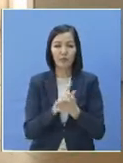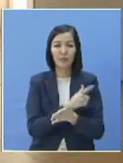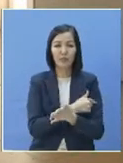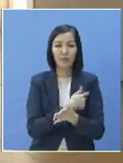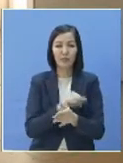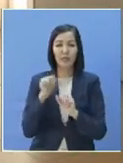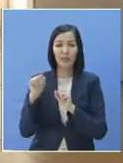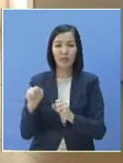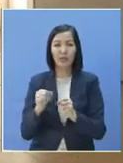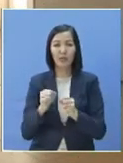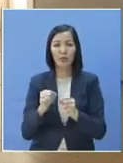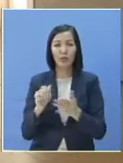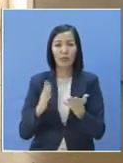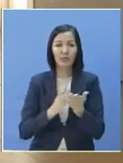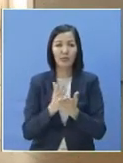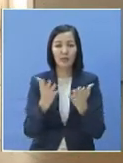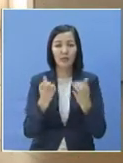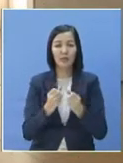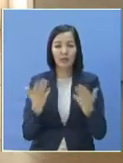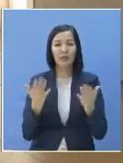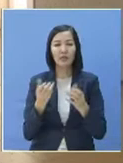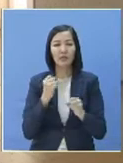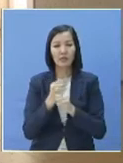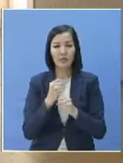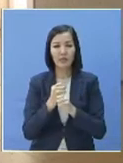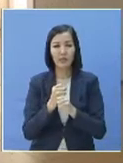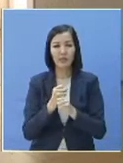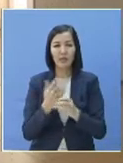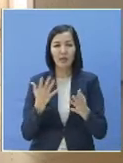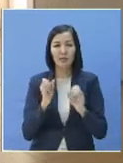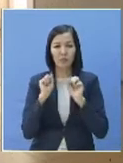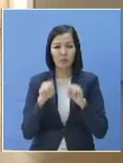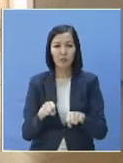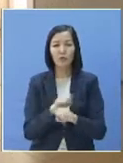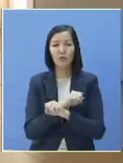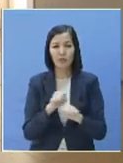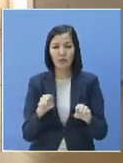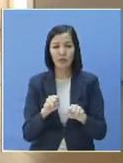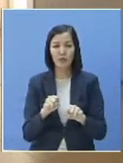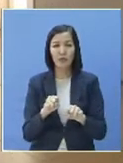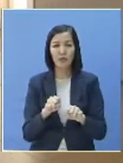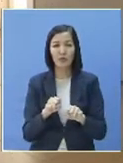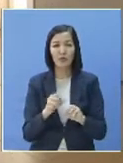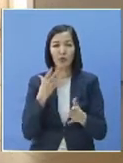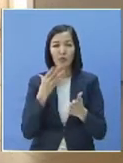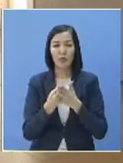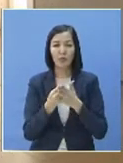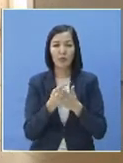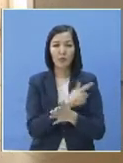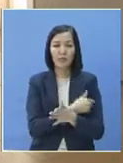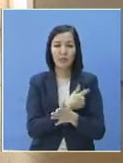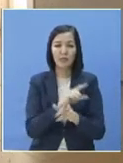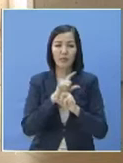сақтандырудың пакетін алғаннан кейін қандай қолжетімділік болады. Соны банаға әр аудан өз медициналық